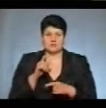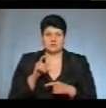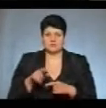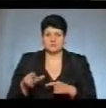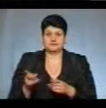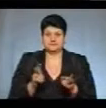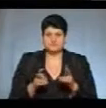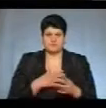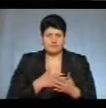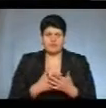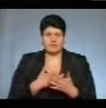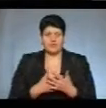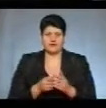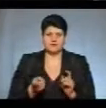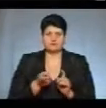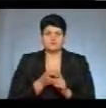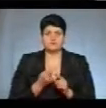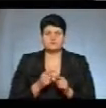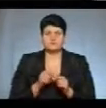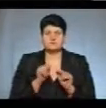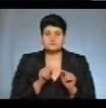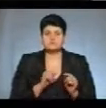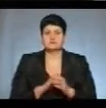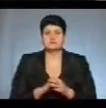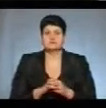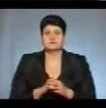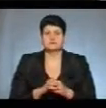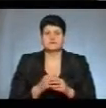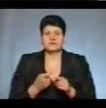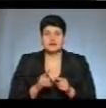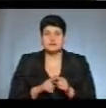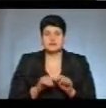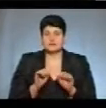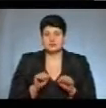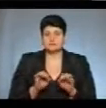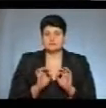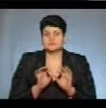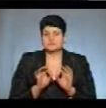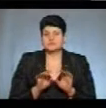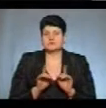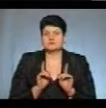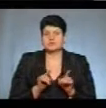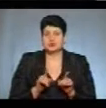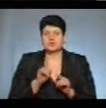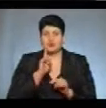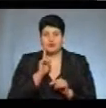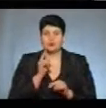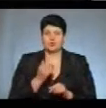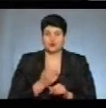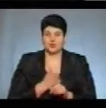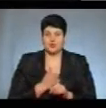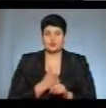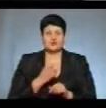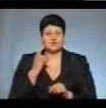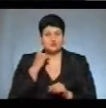активну участь у цьому. І це можна трактувати, що і молодь хоче